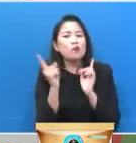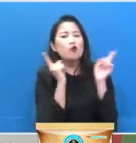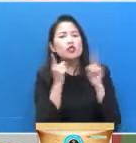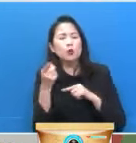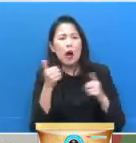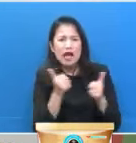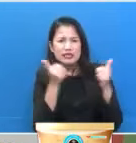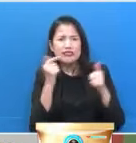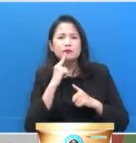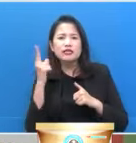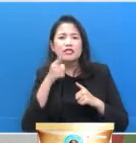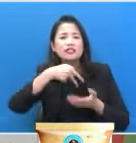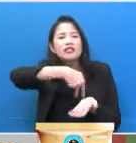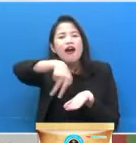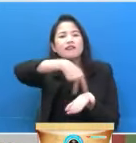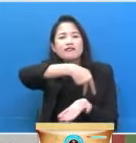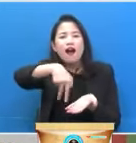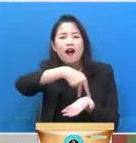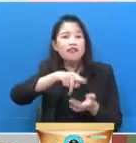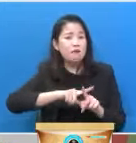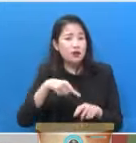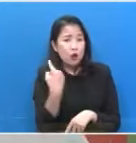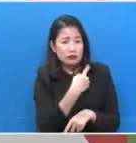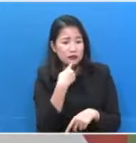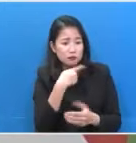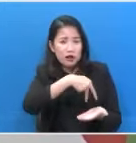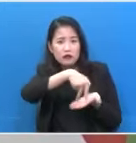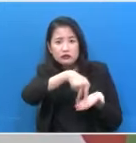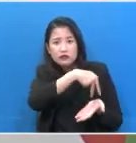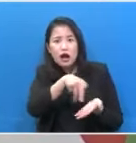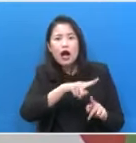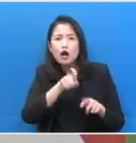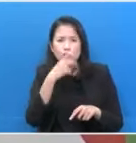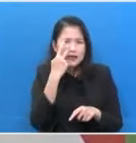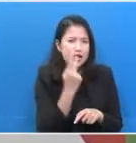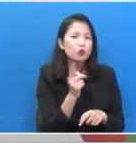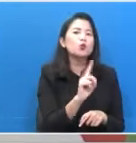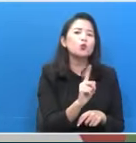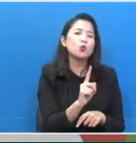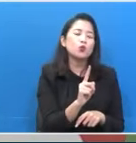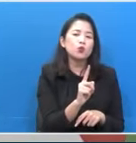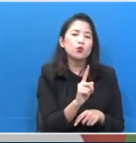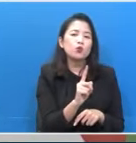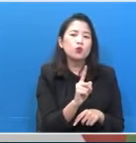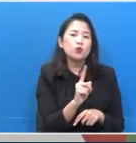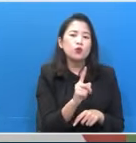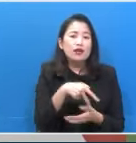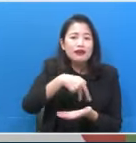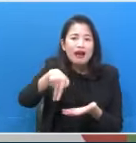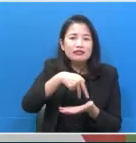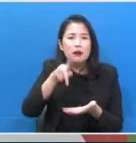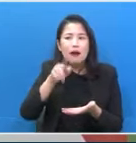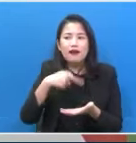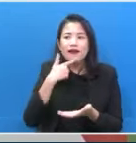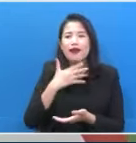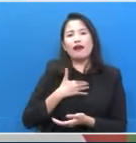berdansa. Tapi kalau kita berdansa, kita juga mesti melihat. Dansa yang paling